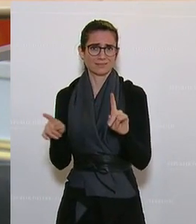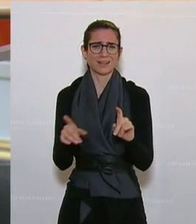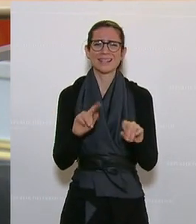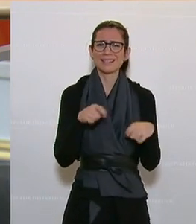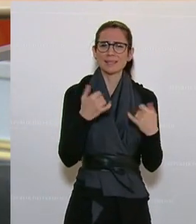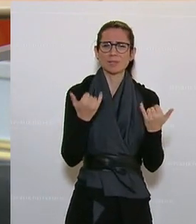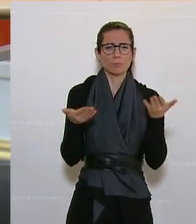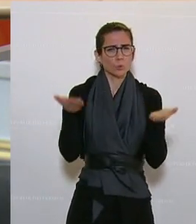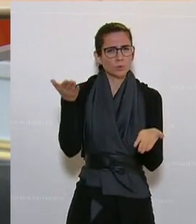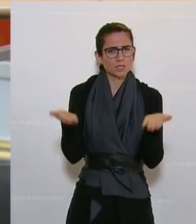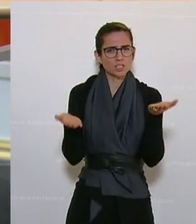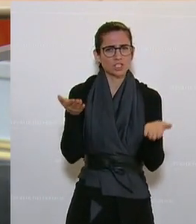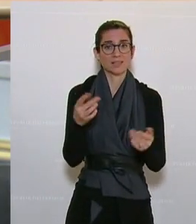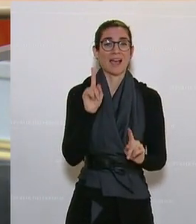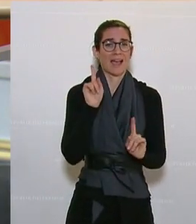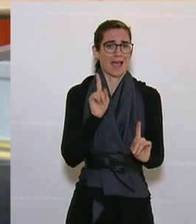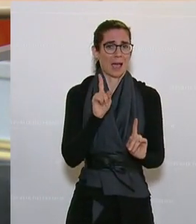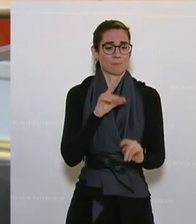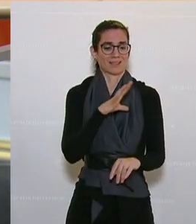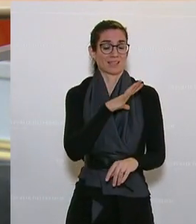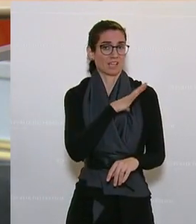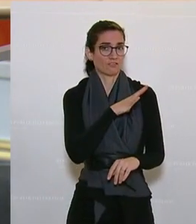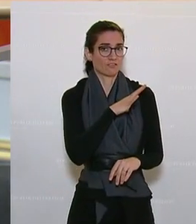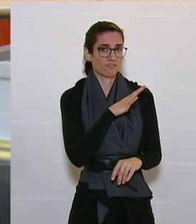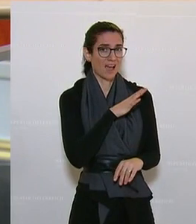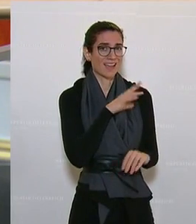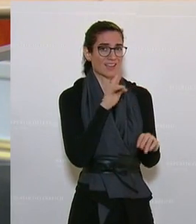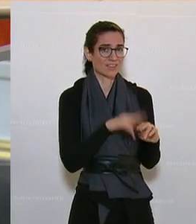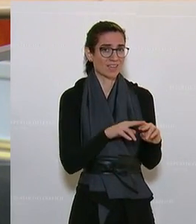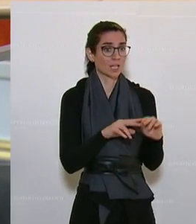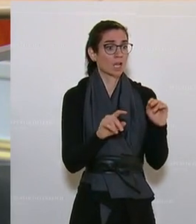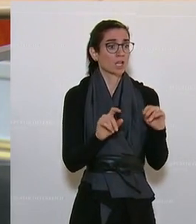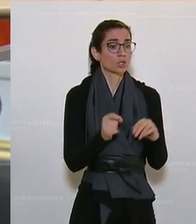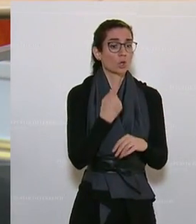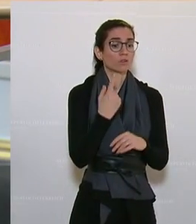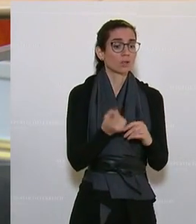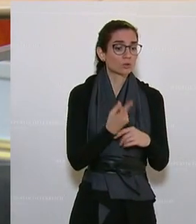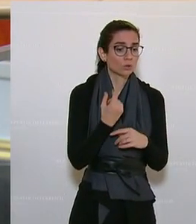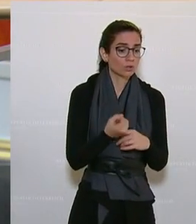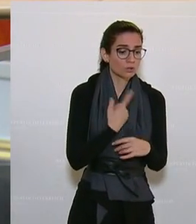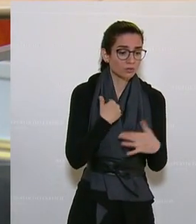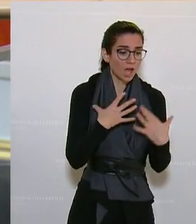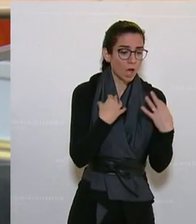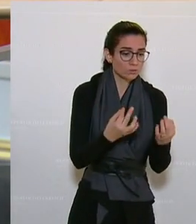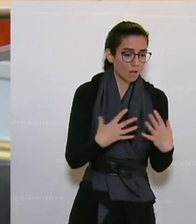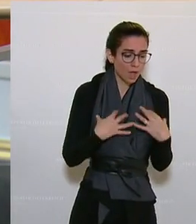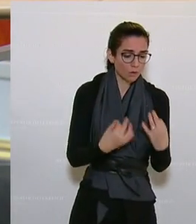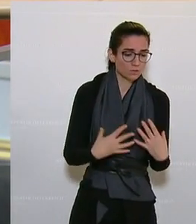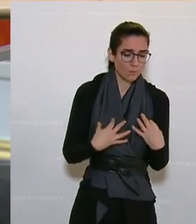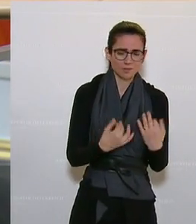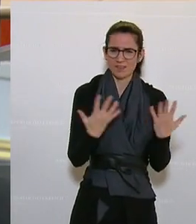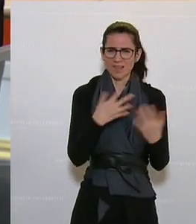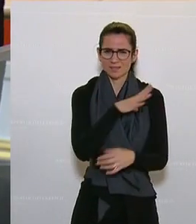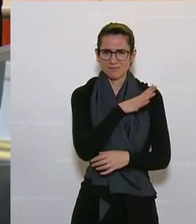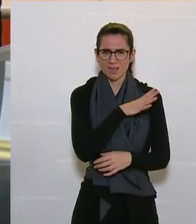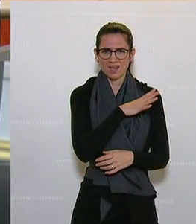ist jetzt auch schon notwendig. Aber die Gefahr, die wir mit immer weiteren Sonderdienstrechten innerhalb des öffentlichen Dienstes kreieren würden, ist, dass ja